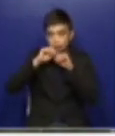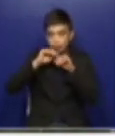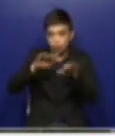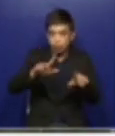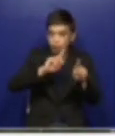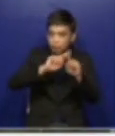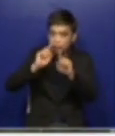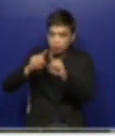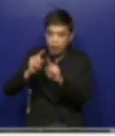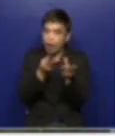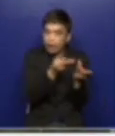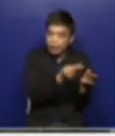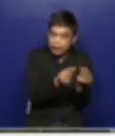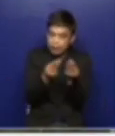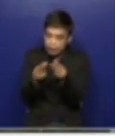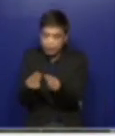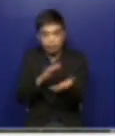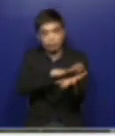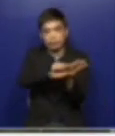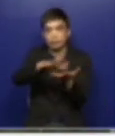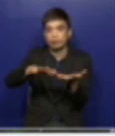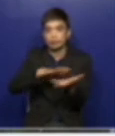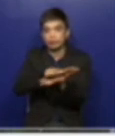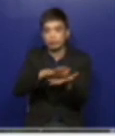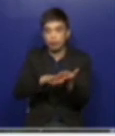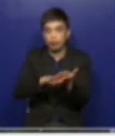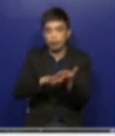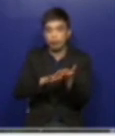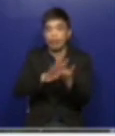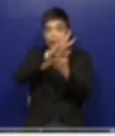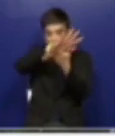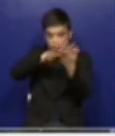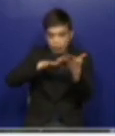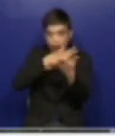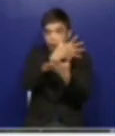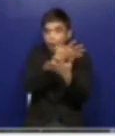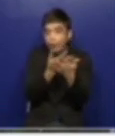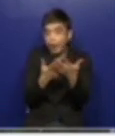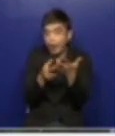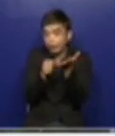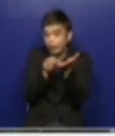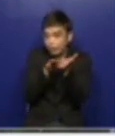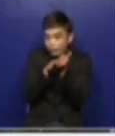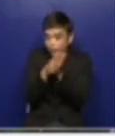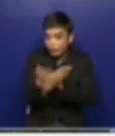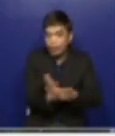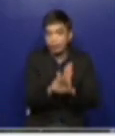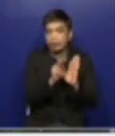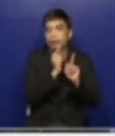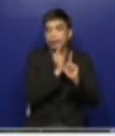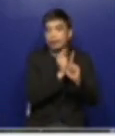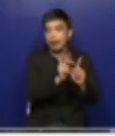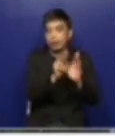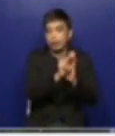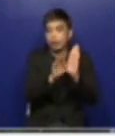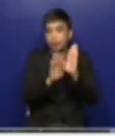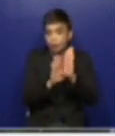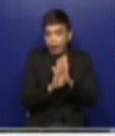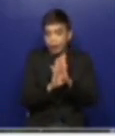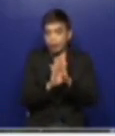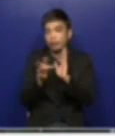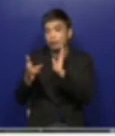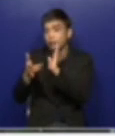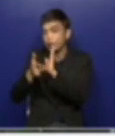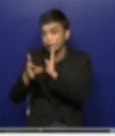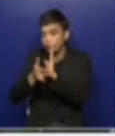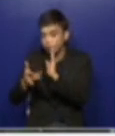นกันเมื่อได้ดำเนินการปรับปรุงแผนที่ตามนโยบายวันแมปโดยจัดทำเป็นแผนที่ดิจิตอล